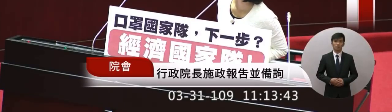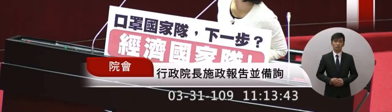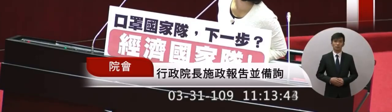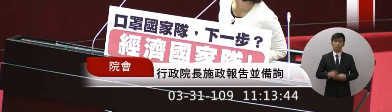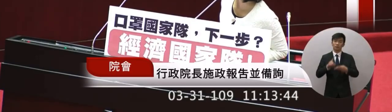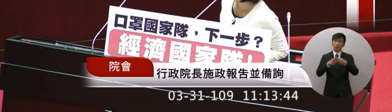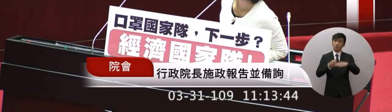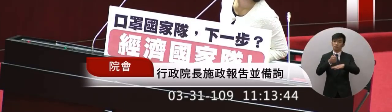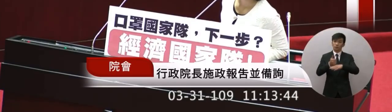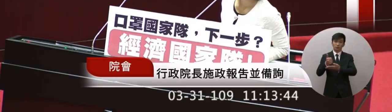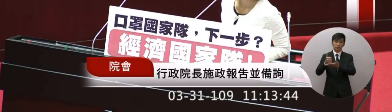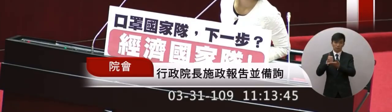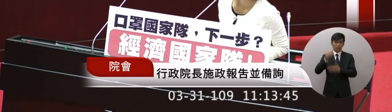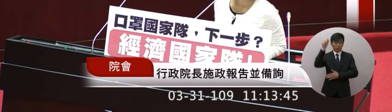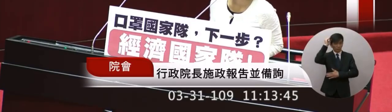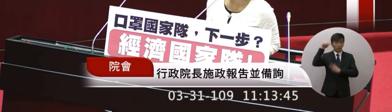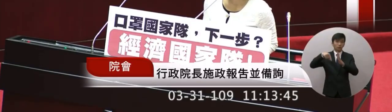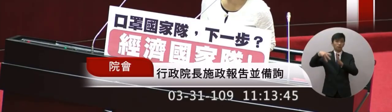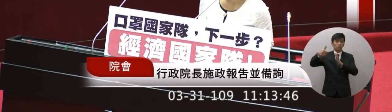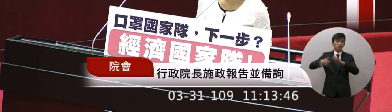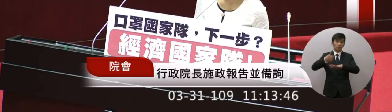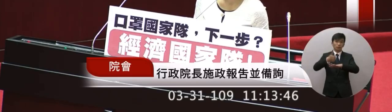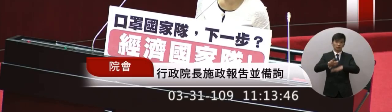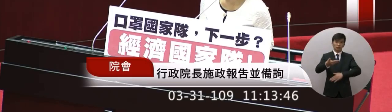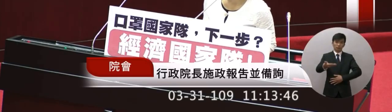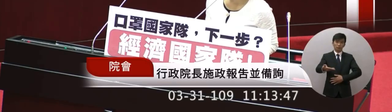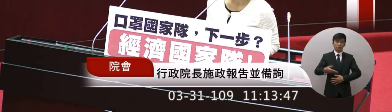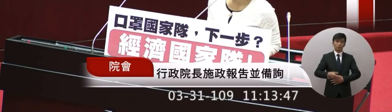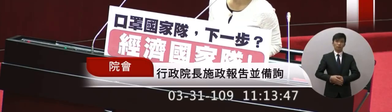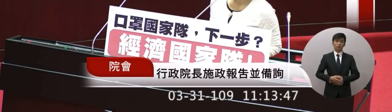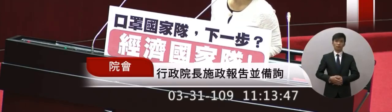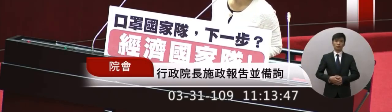主席，有请苏院长。 请苏院长。